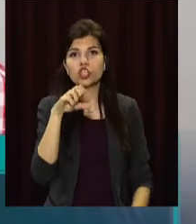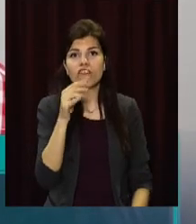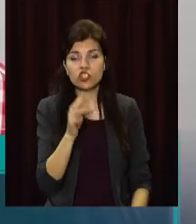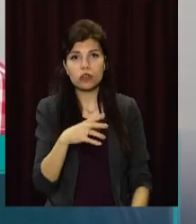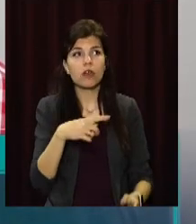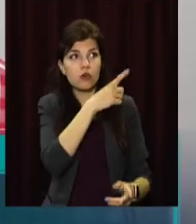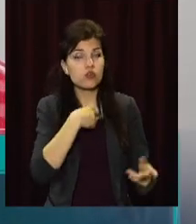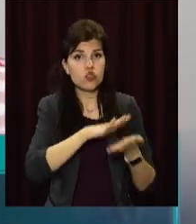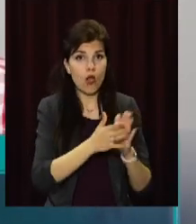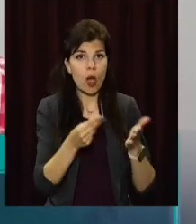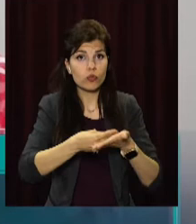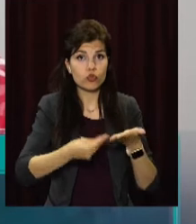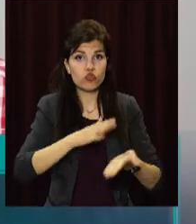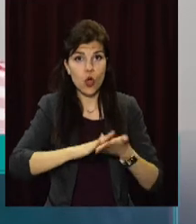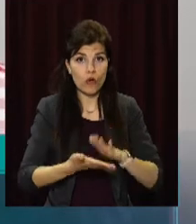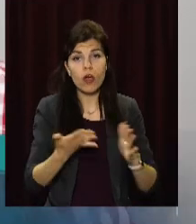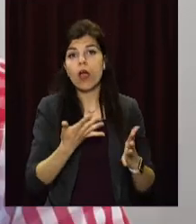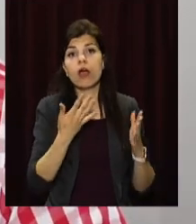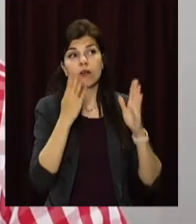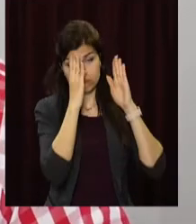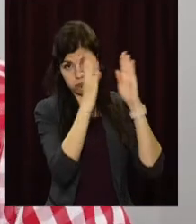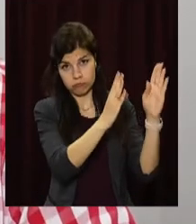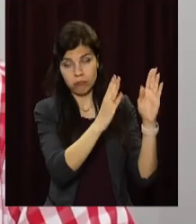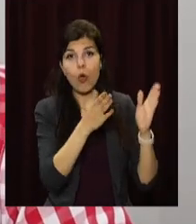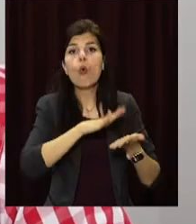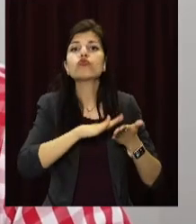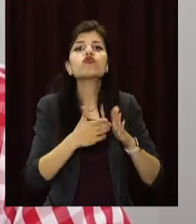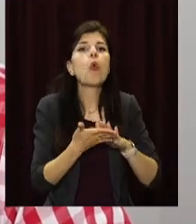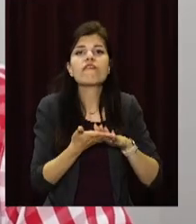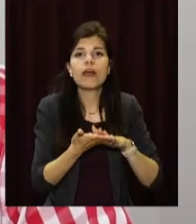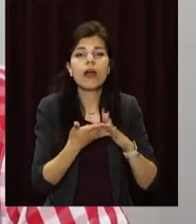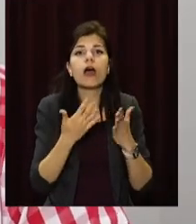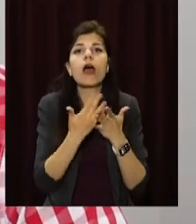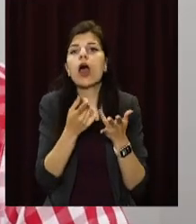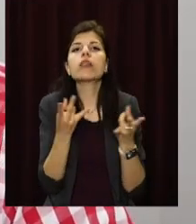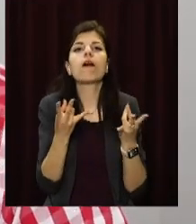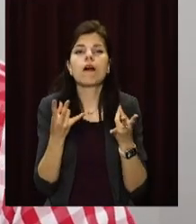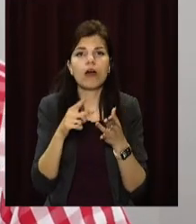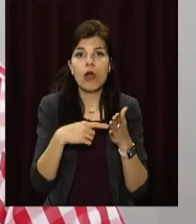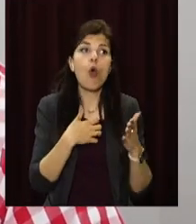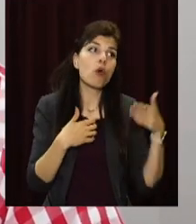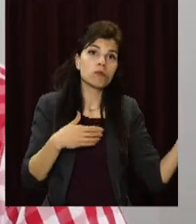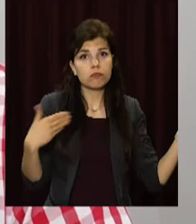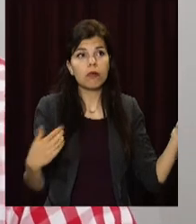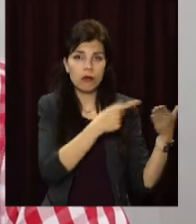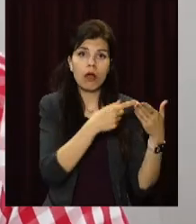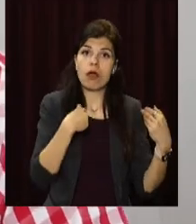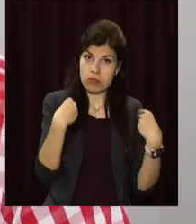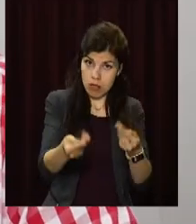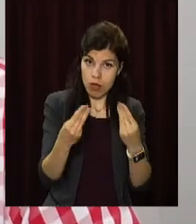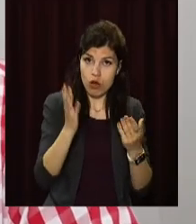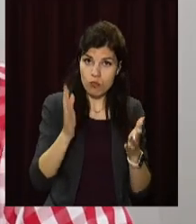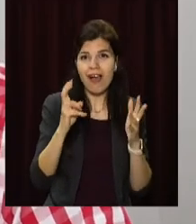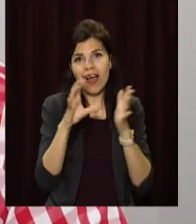ним соответствующий договор, в котором предусматриваются уже те условия, которые хотят видеть обе стороны. При этом потребителю